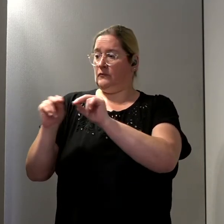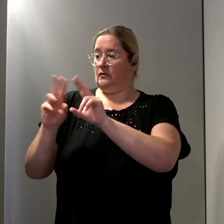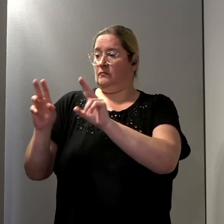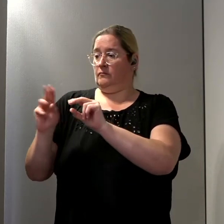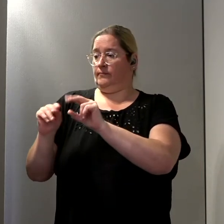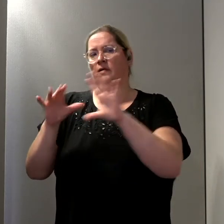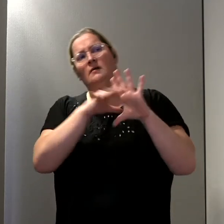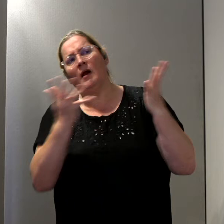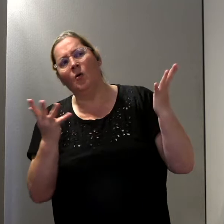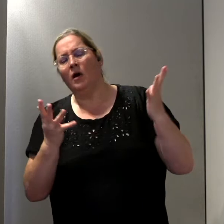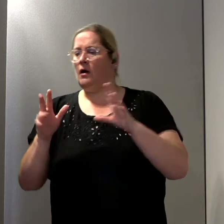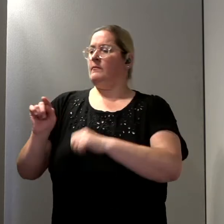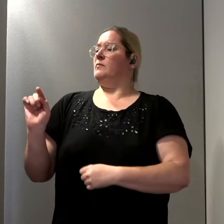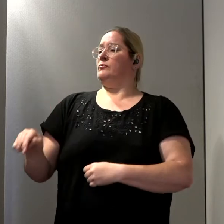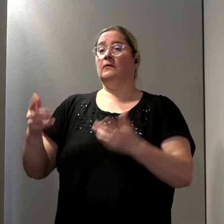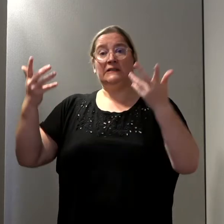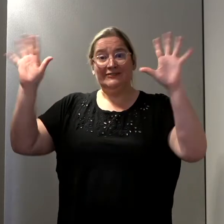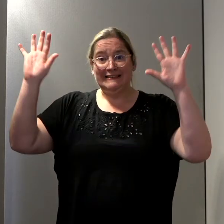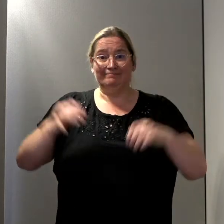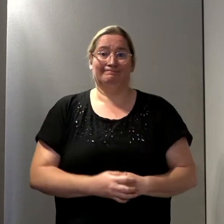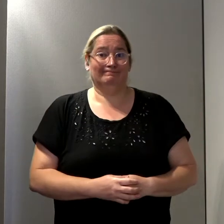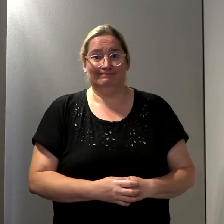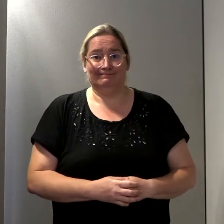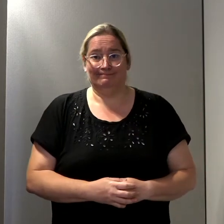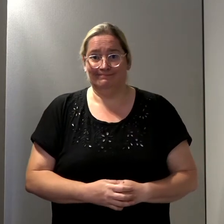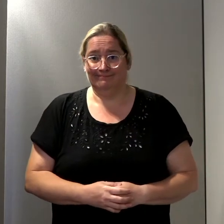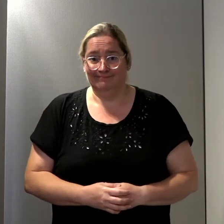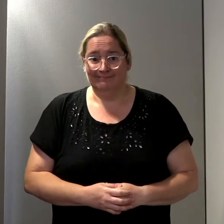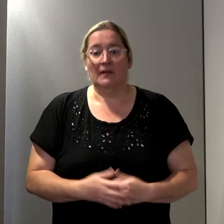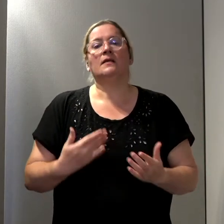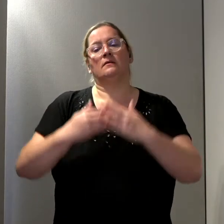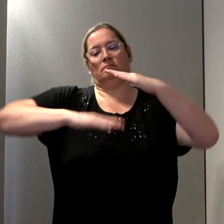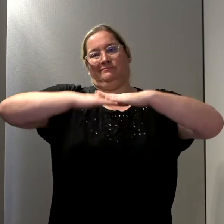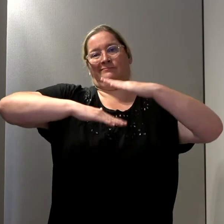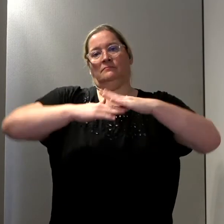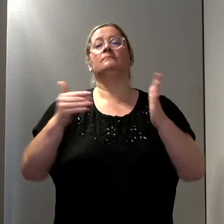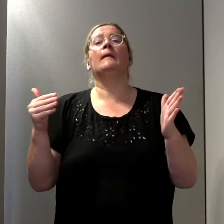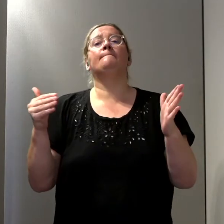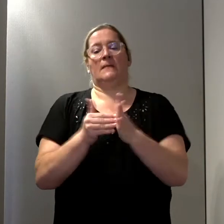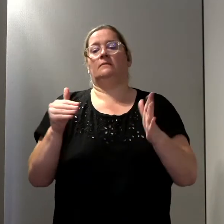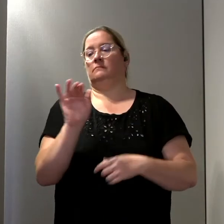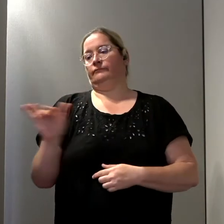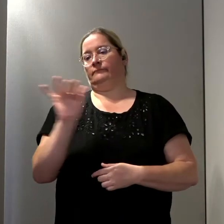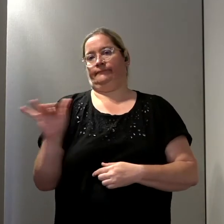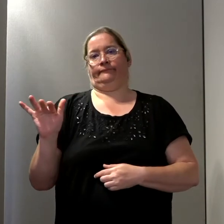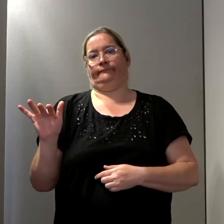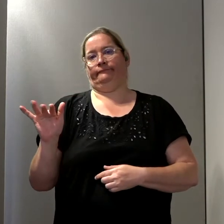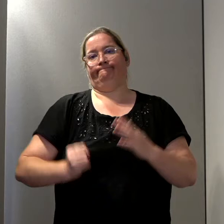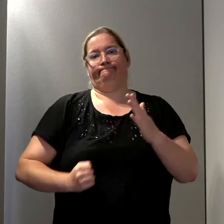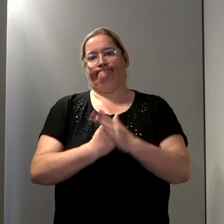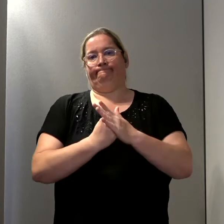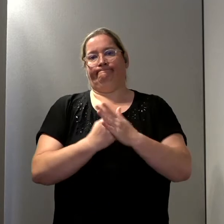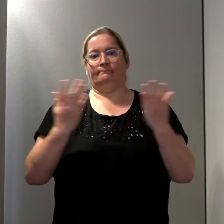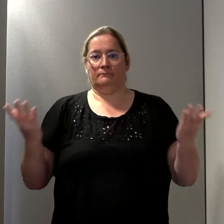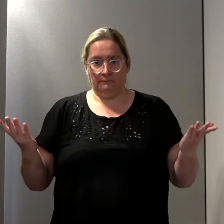à l'image et cliquer sur le bouton « Terminer ». Donc, comme je disais, c'est limité à 1000 signes et on